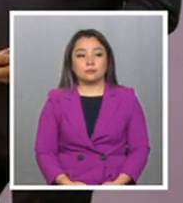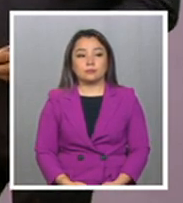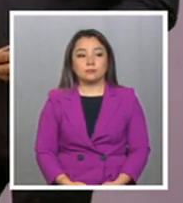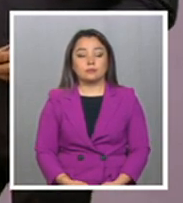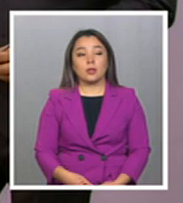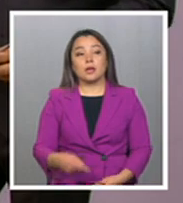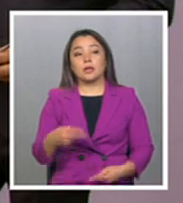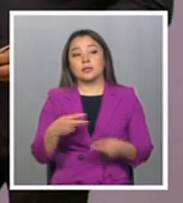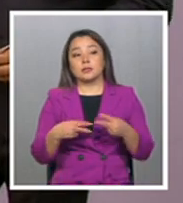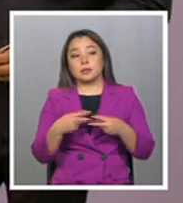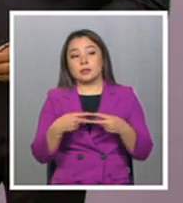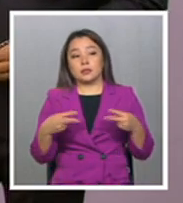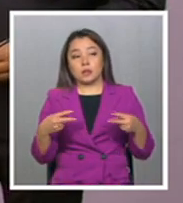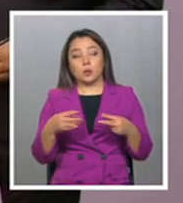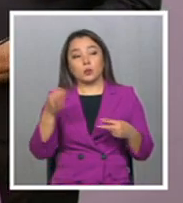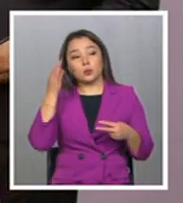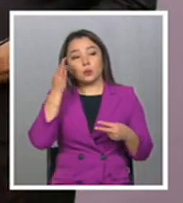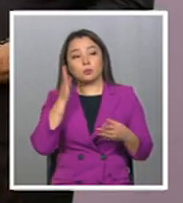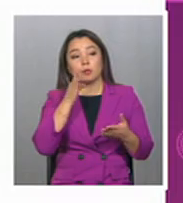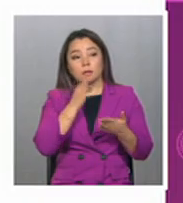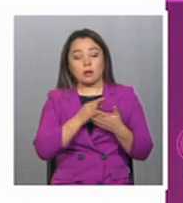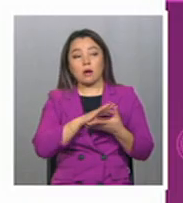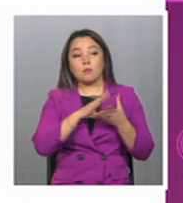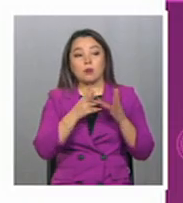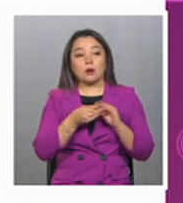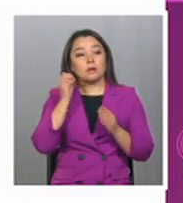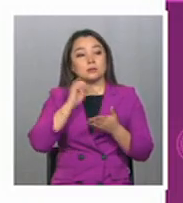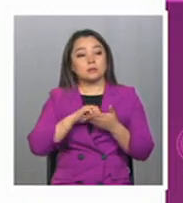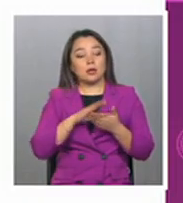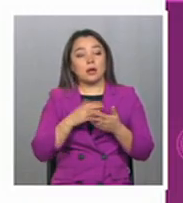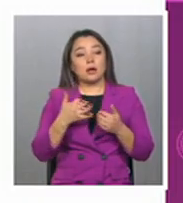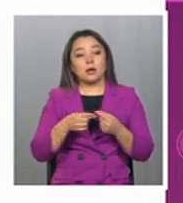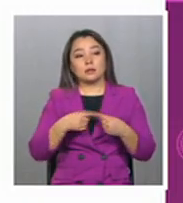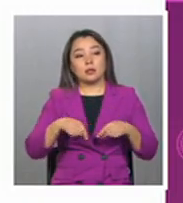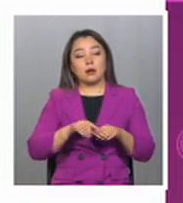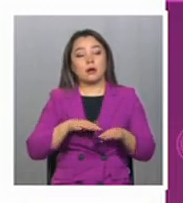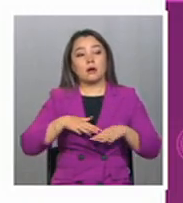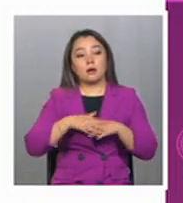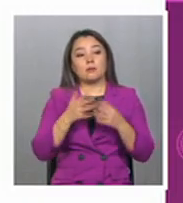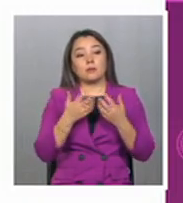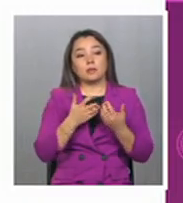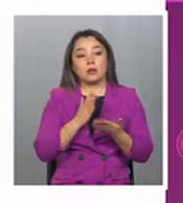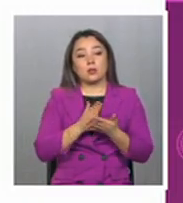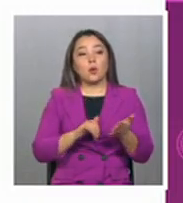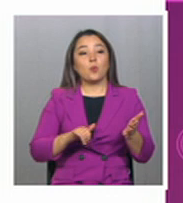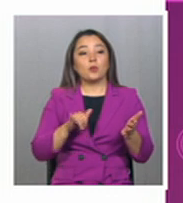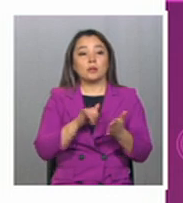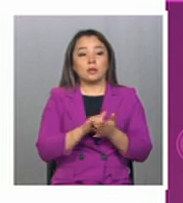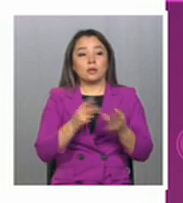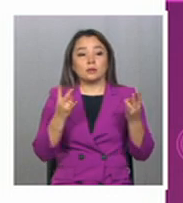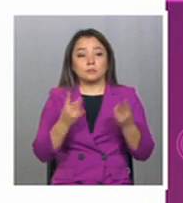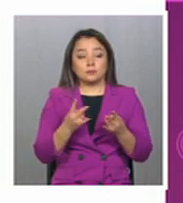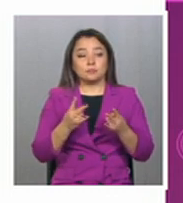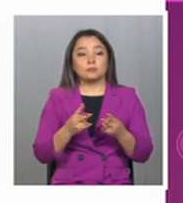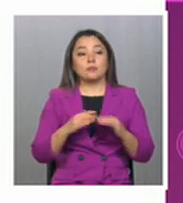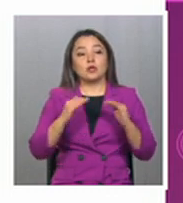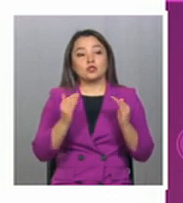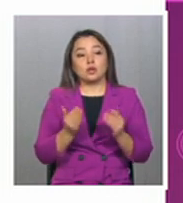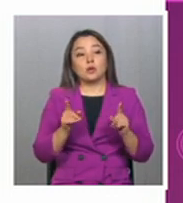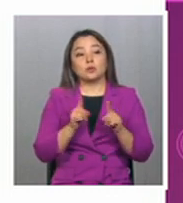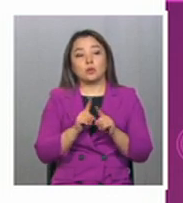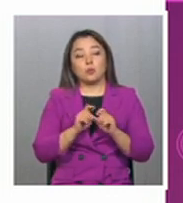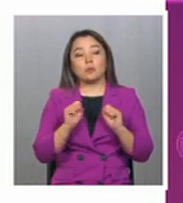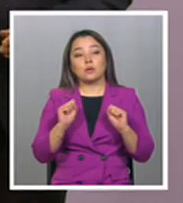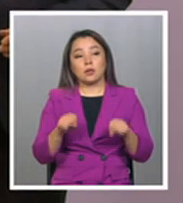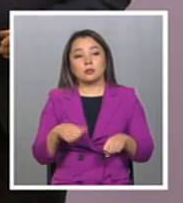Теңдіктер тура болатындай барлық сандардың арасына амалдар таңбасын қойыңдар. Жақша қоюға да